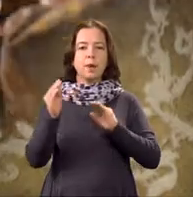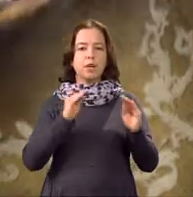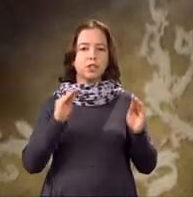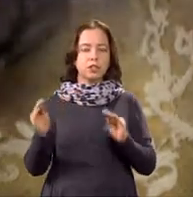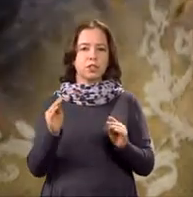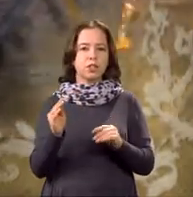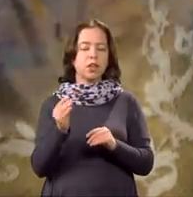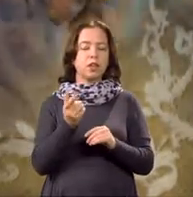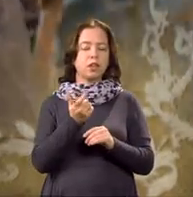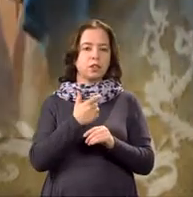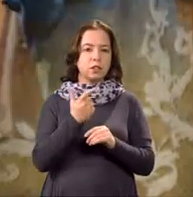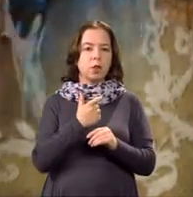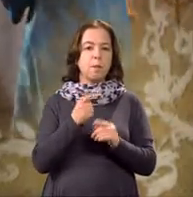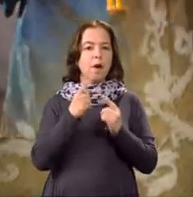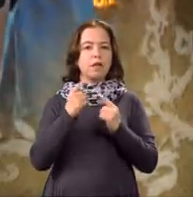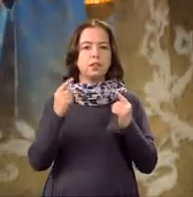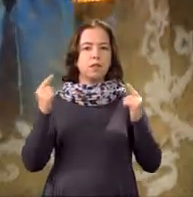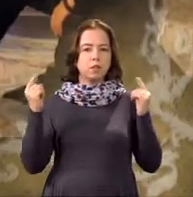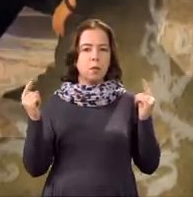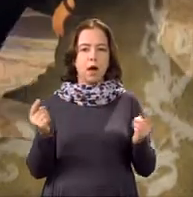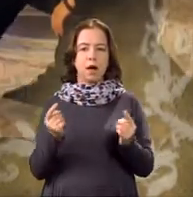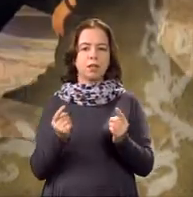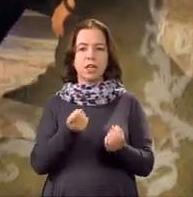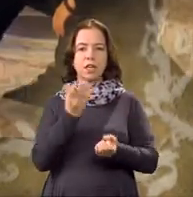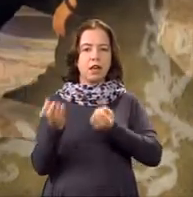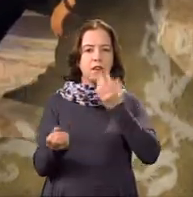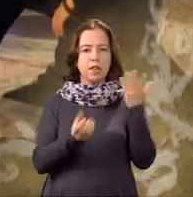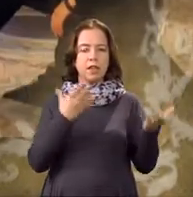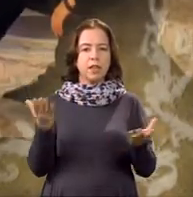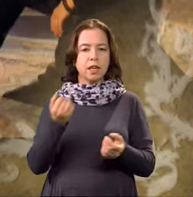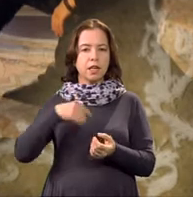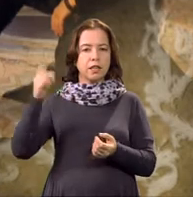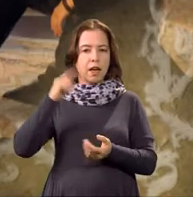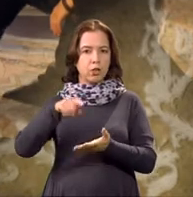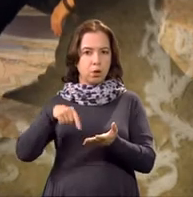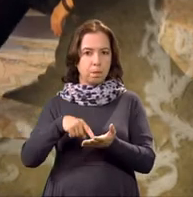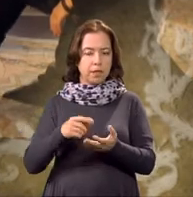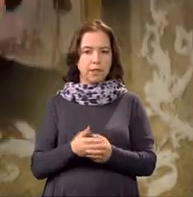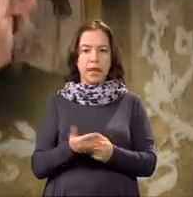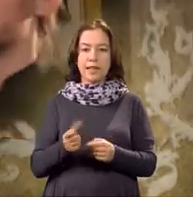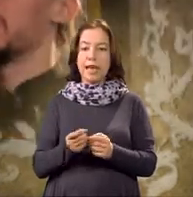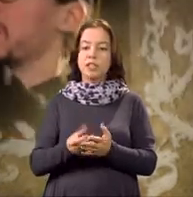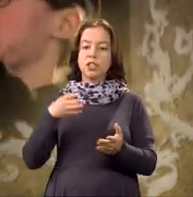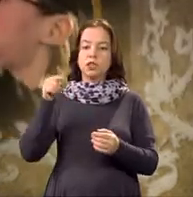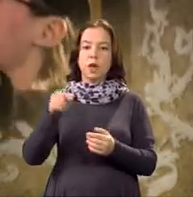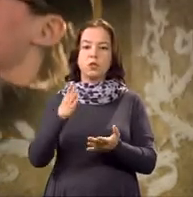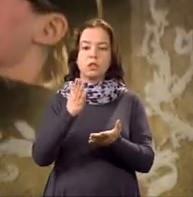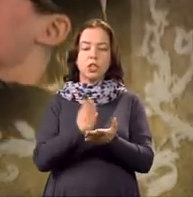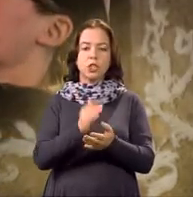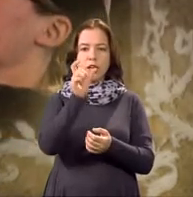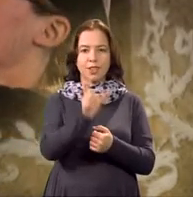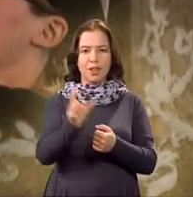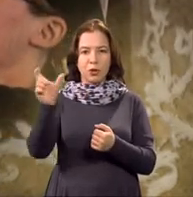різнобарний квітник давнього міста. Та все ж найціннішими тут залишаються